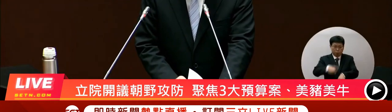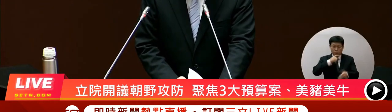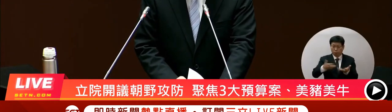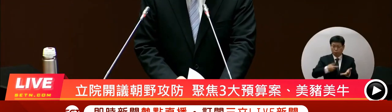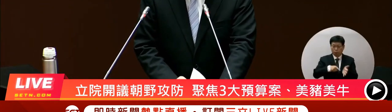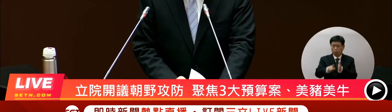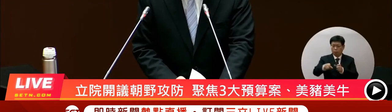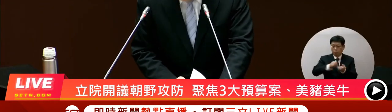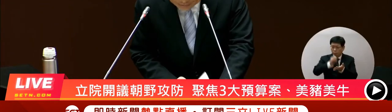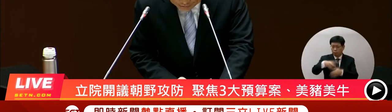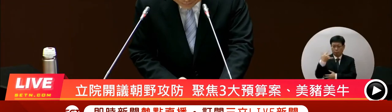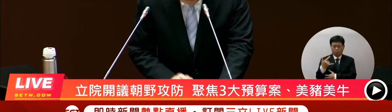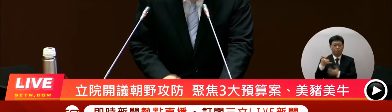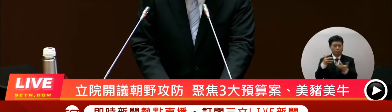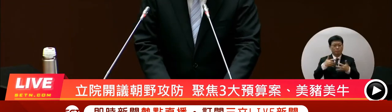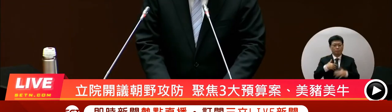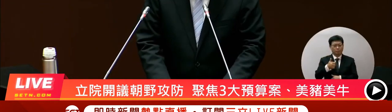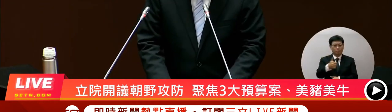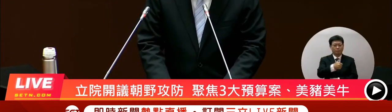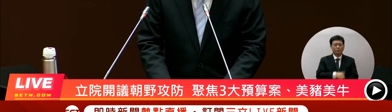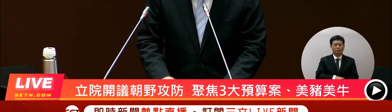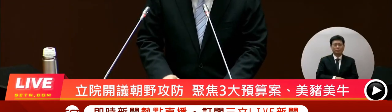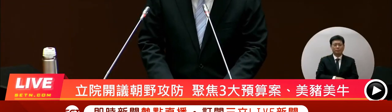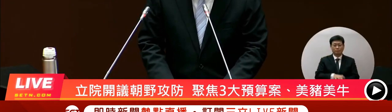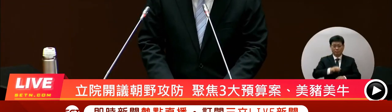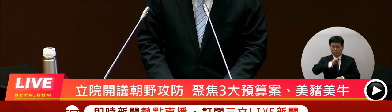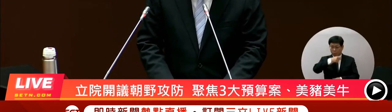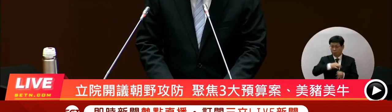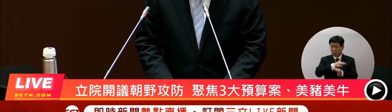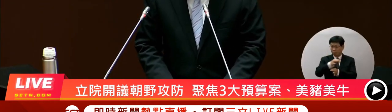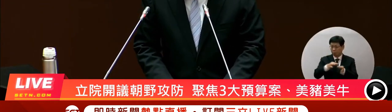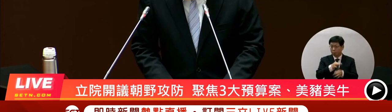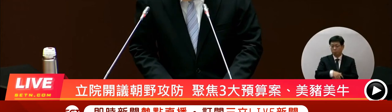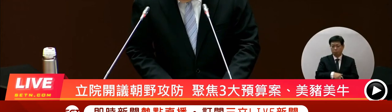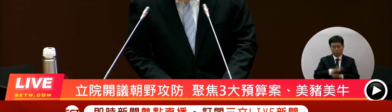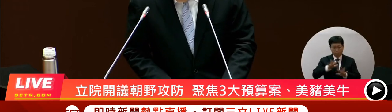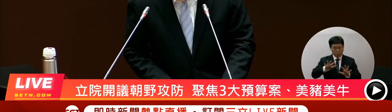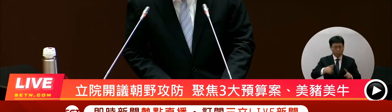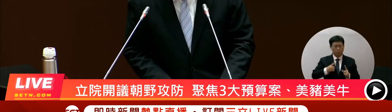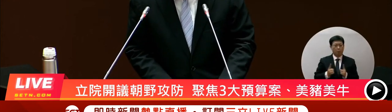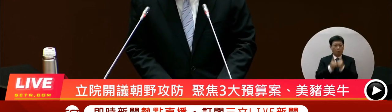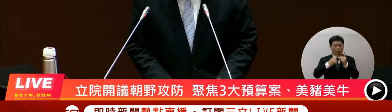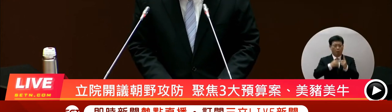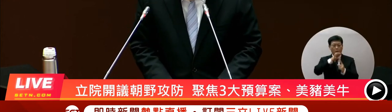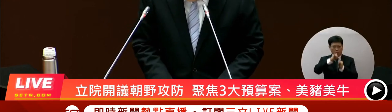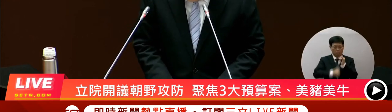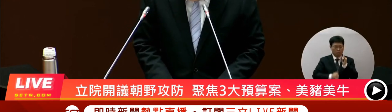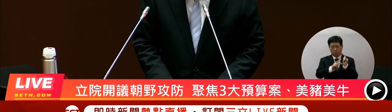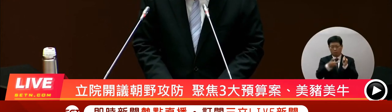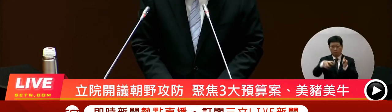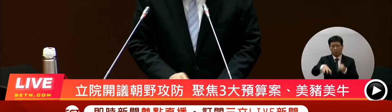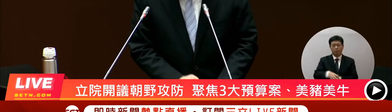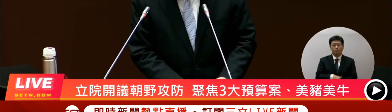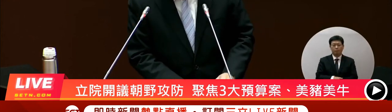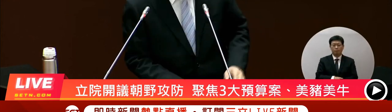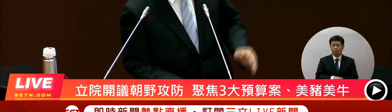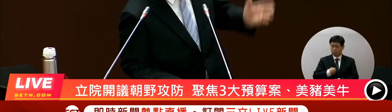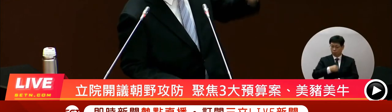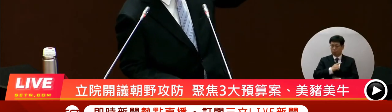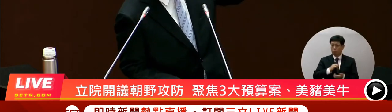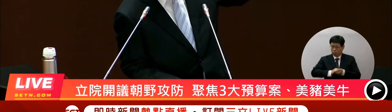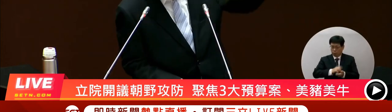质询，甚为感谢。台湾的经济正站在历史的转折点上，我们必